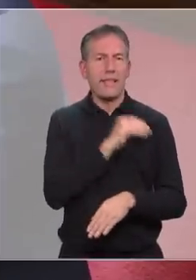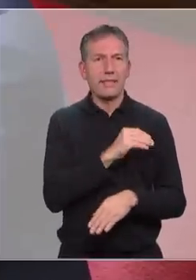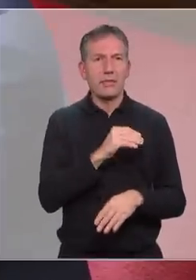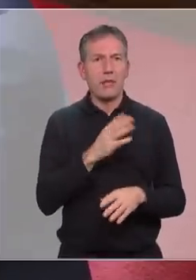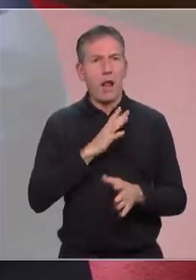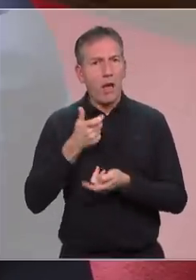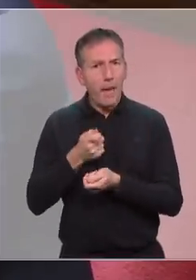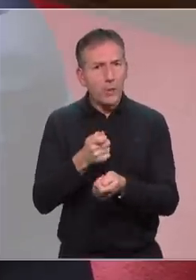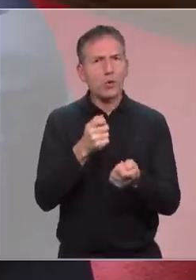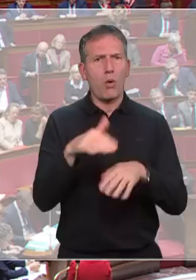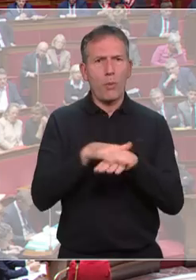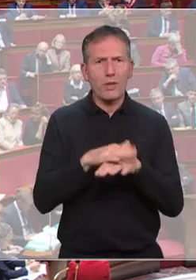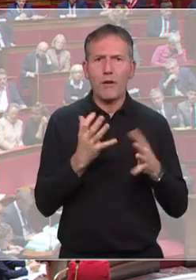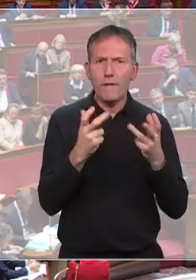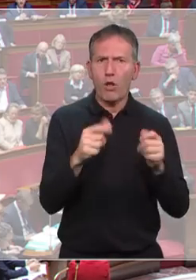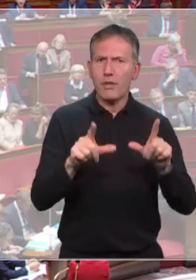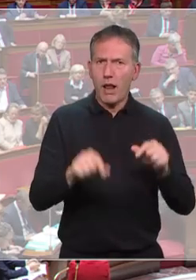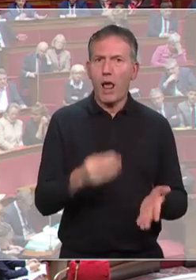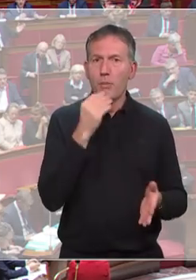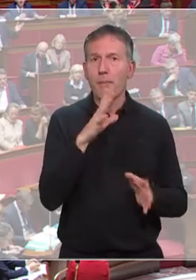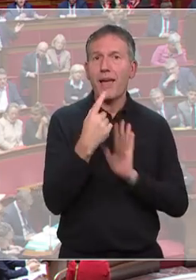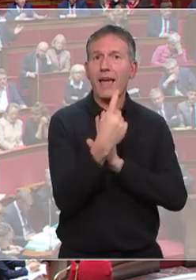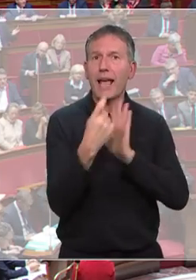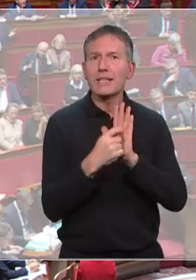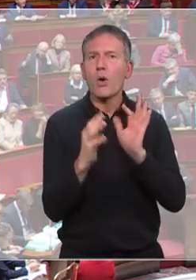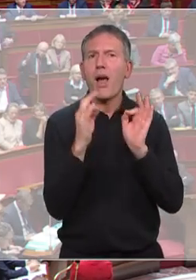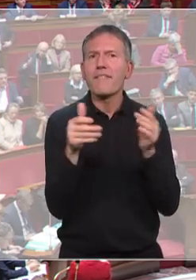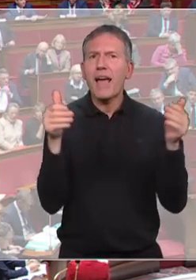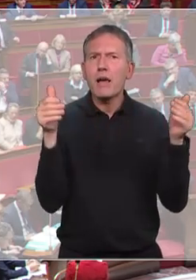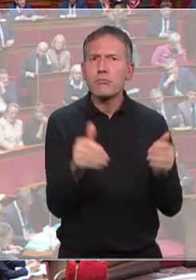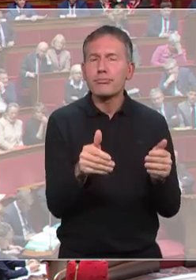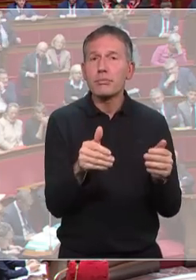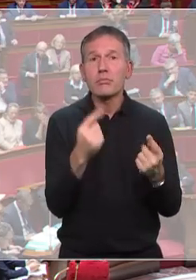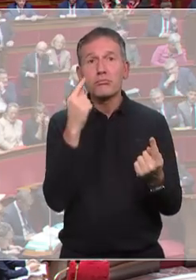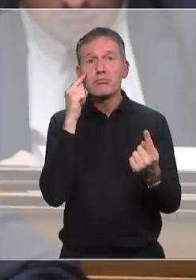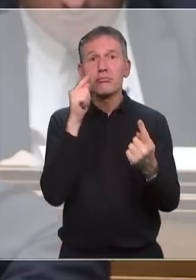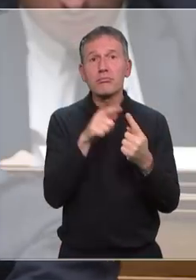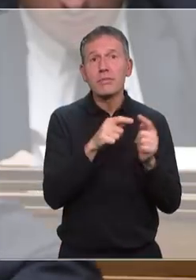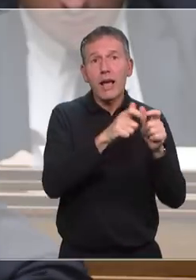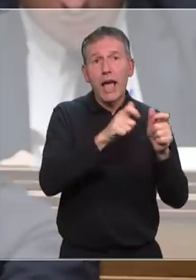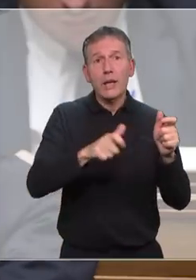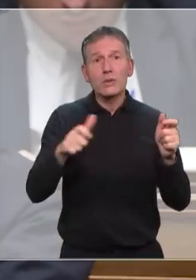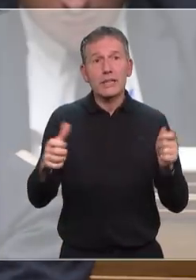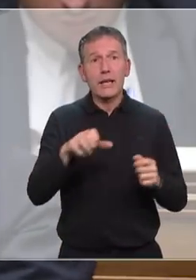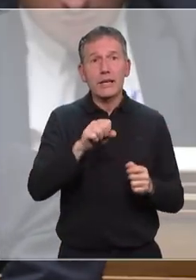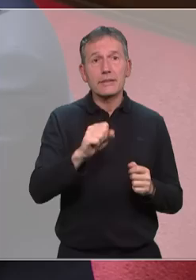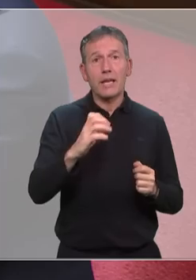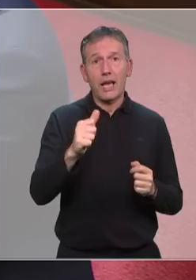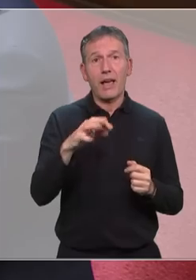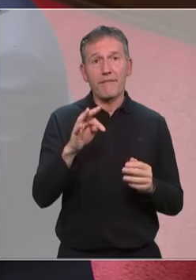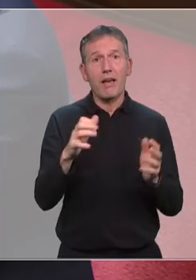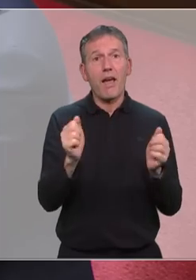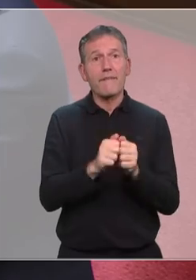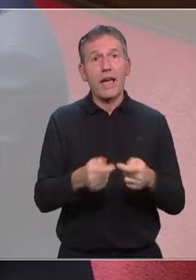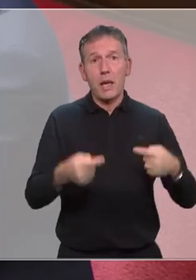sont là, mais vous m'interrogez, Monsieur le Président Marleix, plus spécifiquement sur les enjeux industriels du SCAF. Avec le ministre des